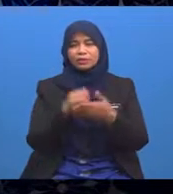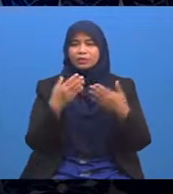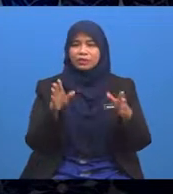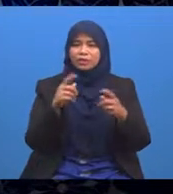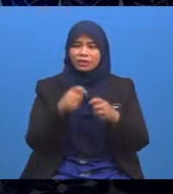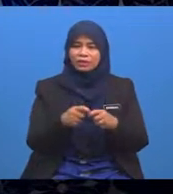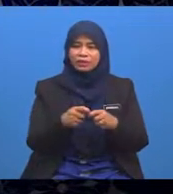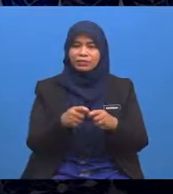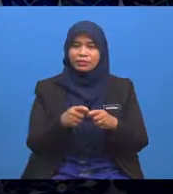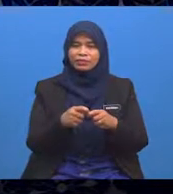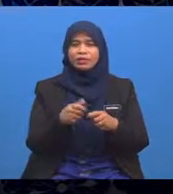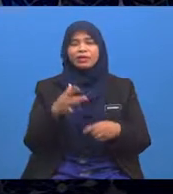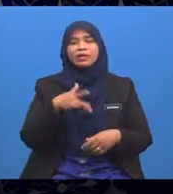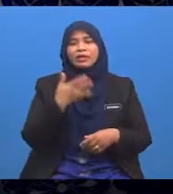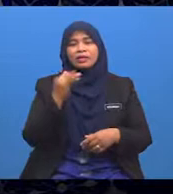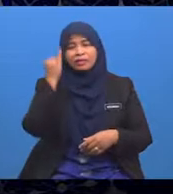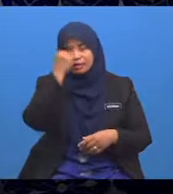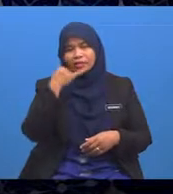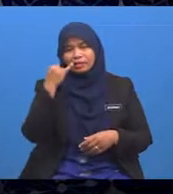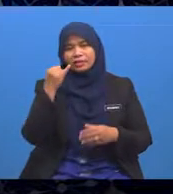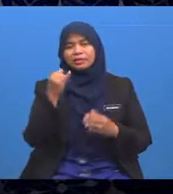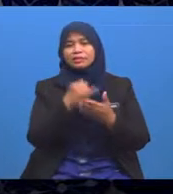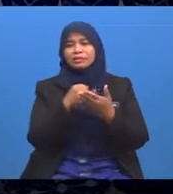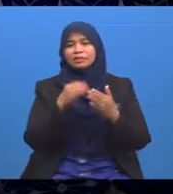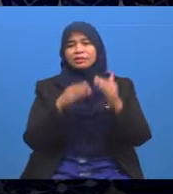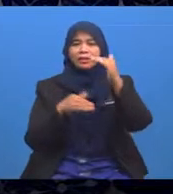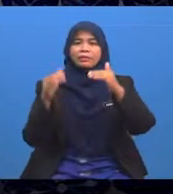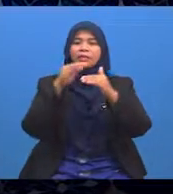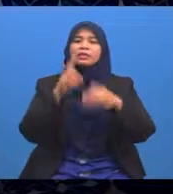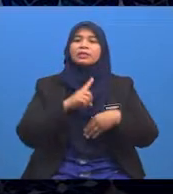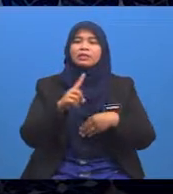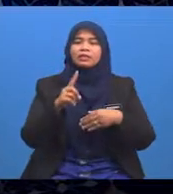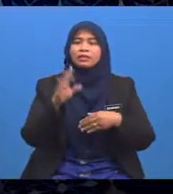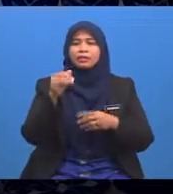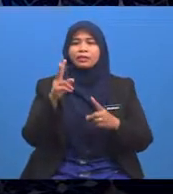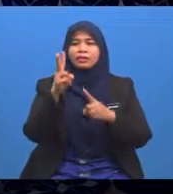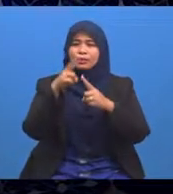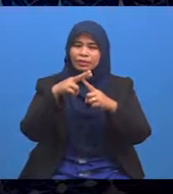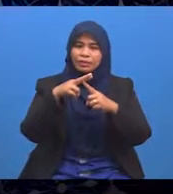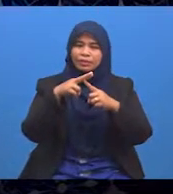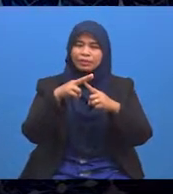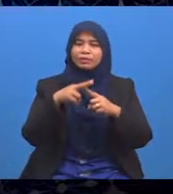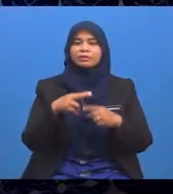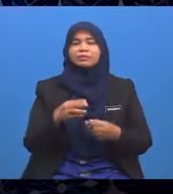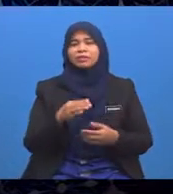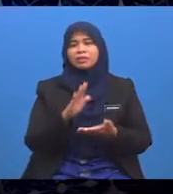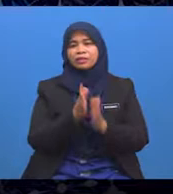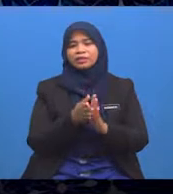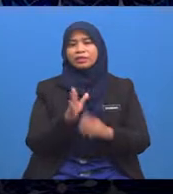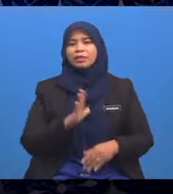kita merasai keindahan seni bina Islam yang unik menjadi kebanggaan kita sebagai rakyat